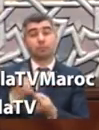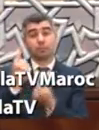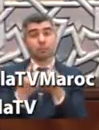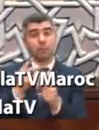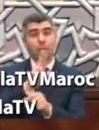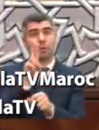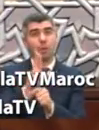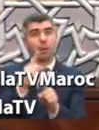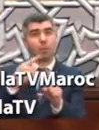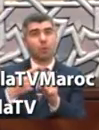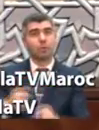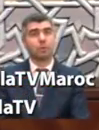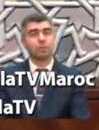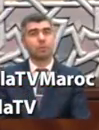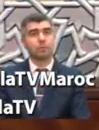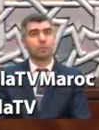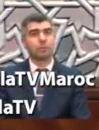إضافية؟